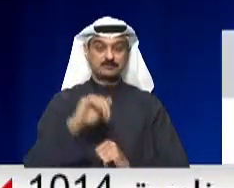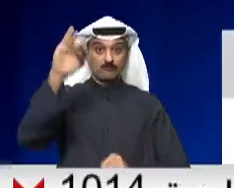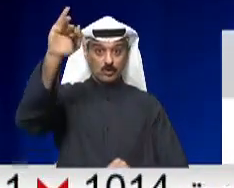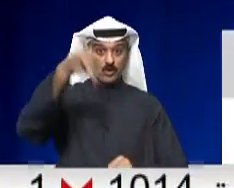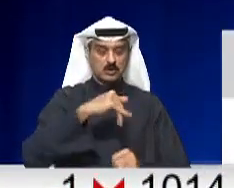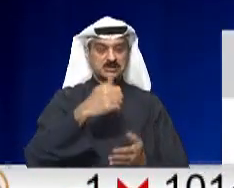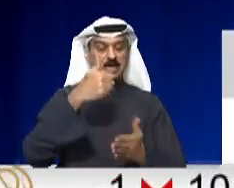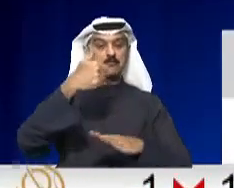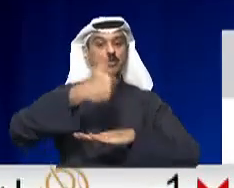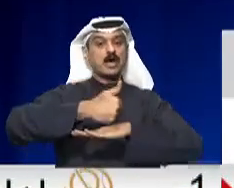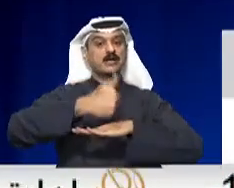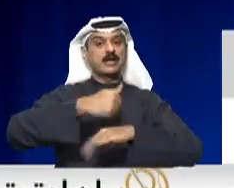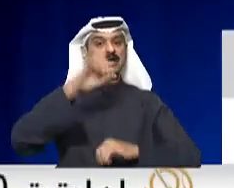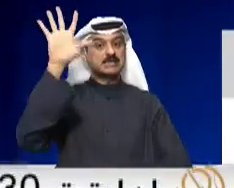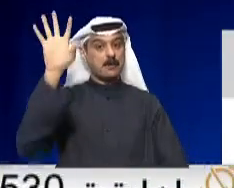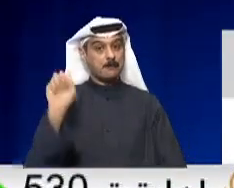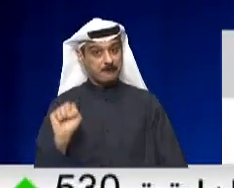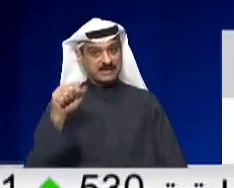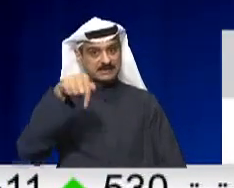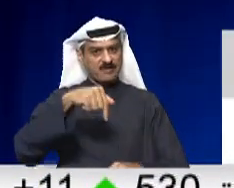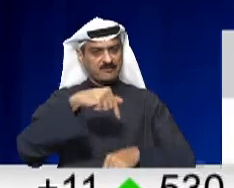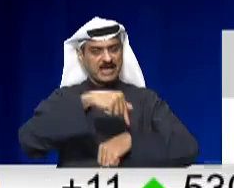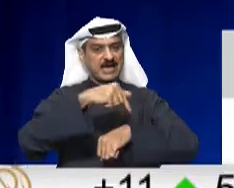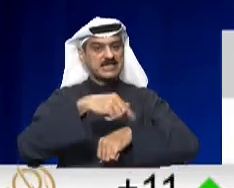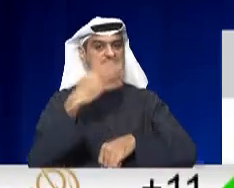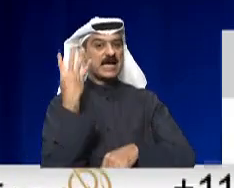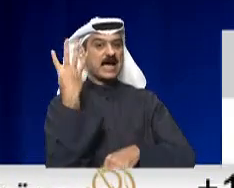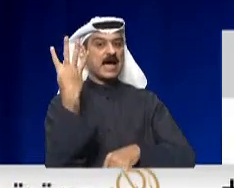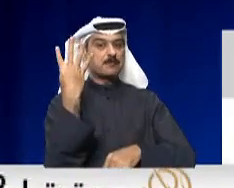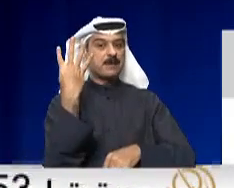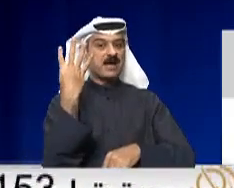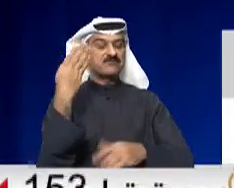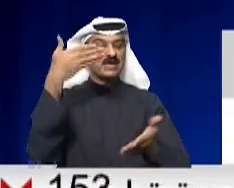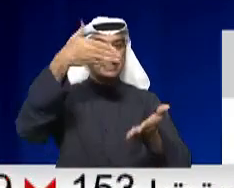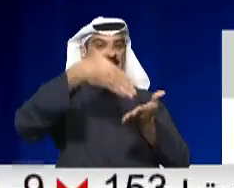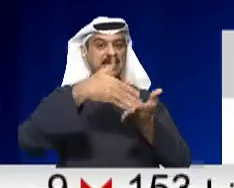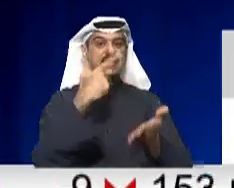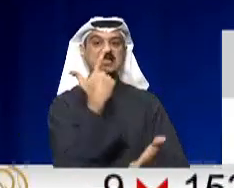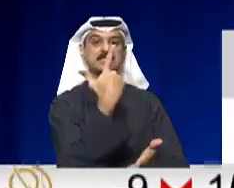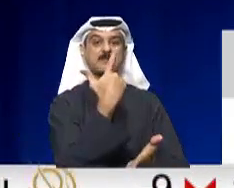الرئيسي خلال الفترة المسائية من الساعة 4:00 مساء حتى 7:00 مساء.